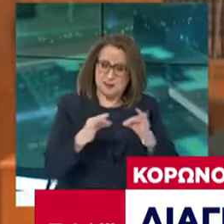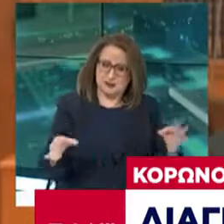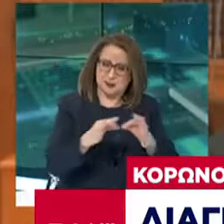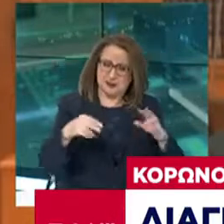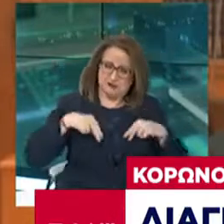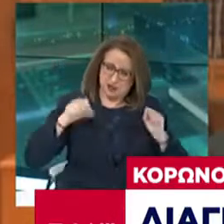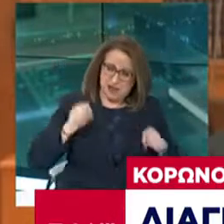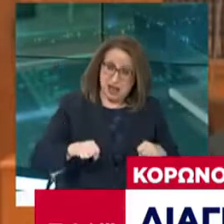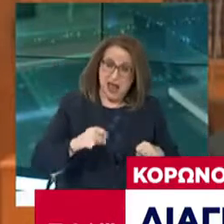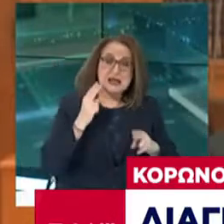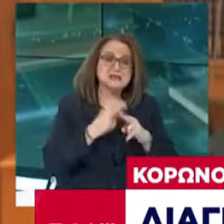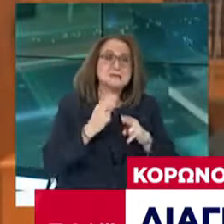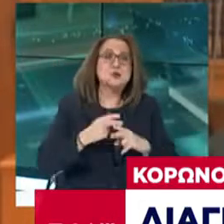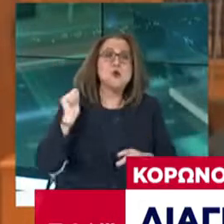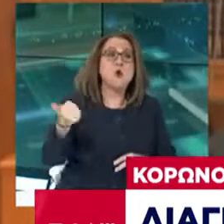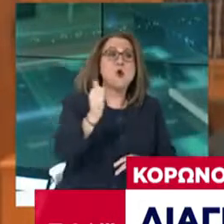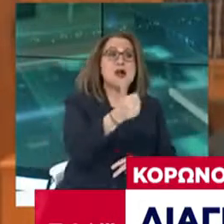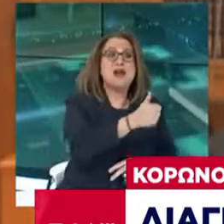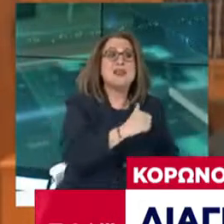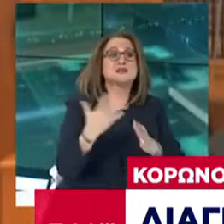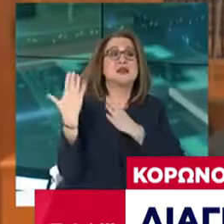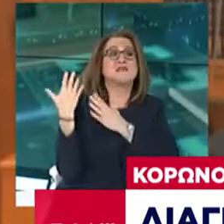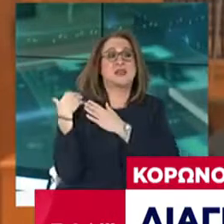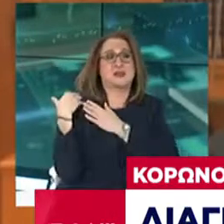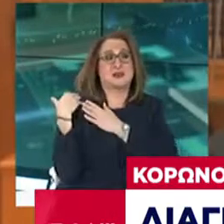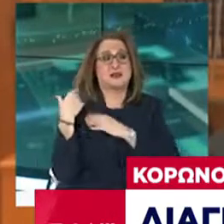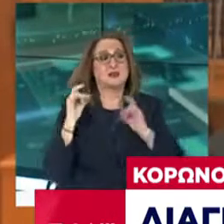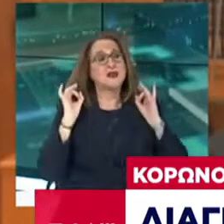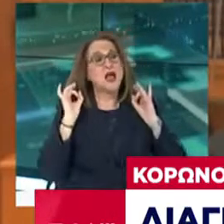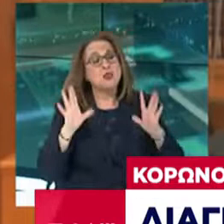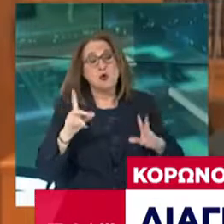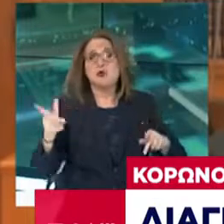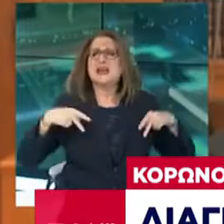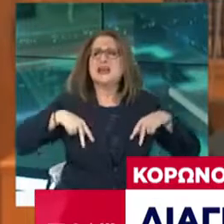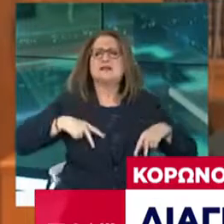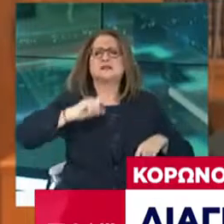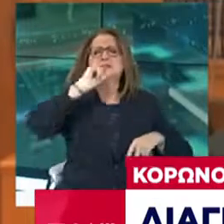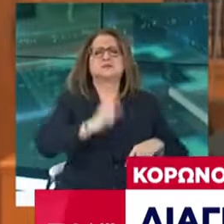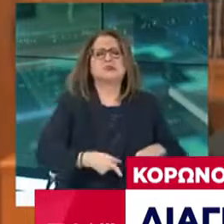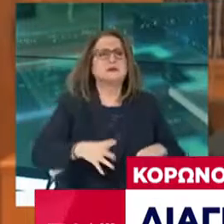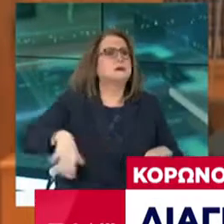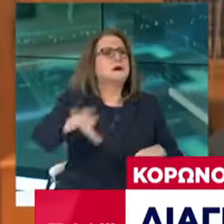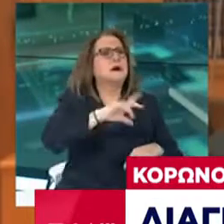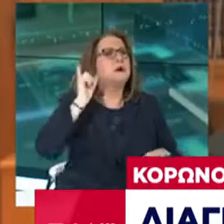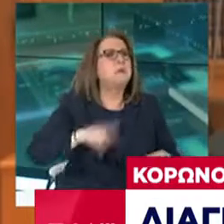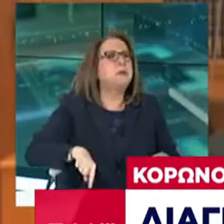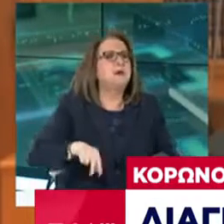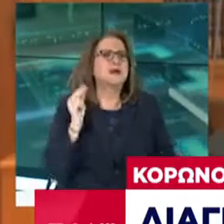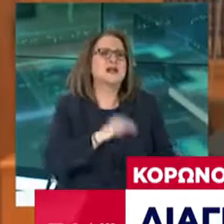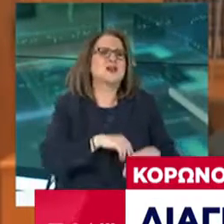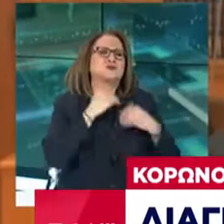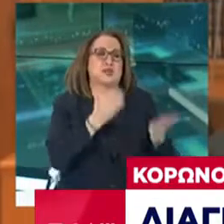ανοιχτές δημοκρατικές κοινωνίες μας, καμία κεντρική απόφαση δεν αποδίδει αν δεν τις μεριστούν πρώτα όλοι οι πολίτες.